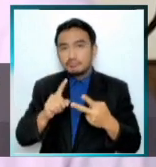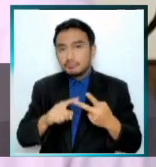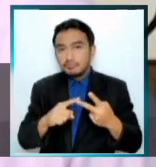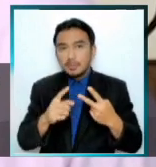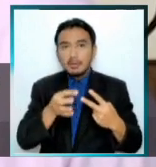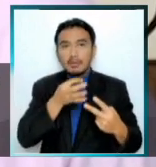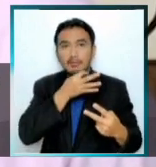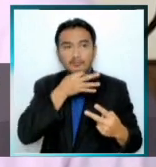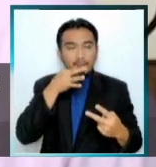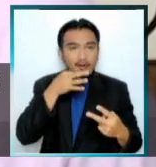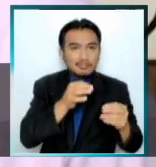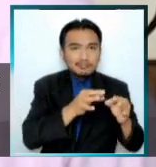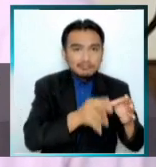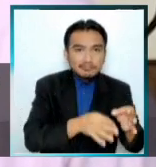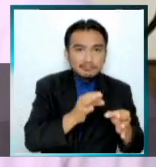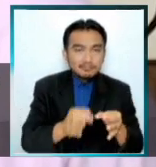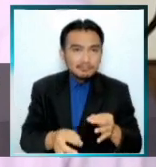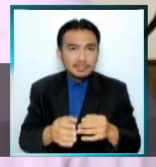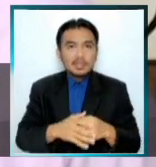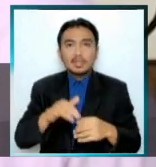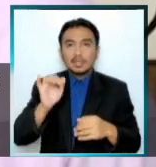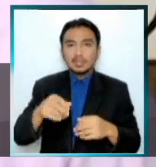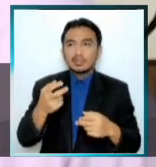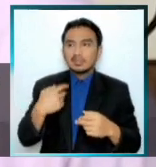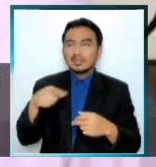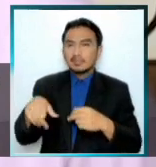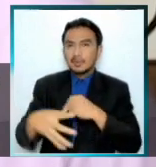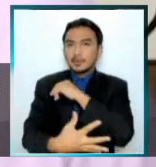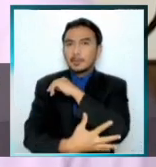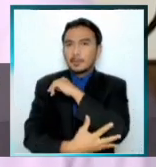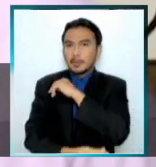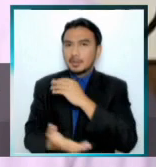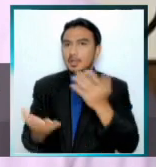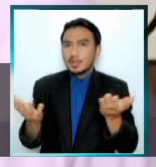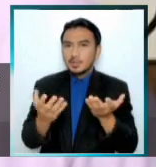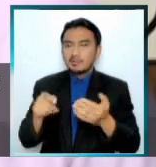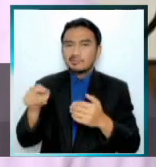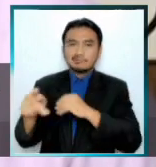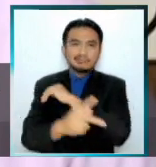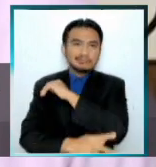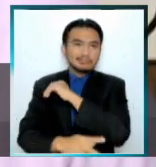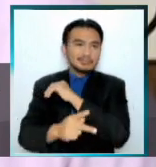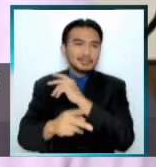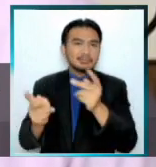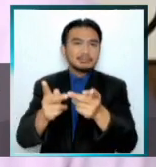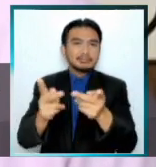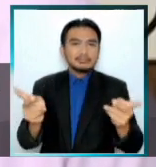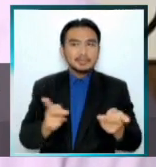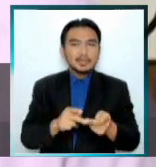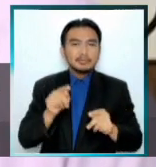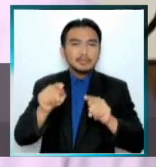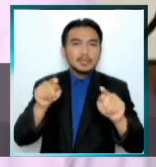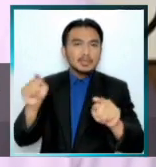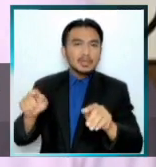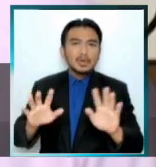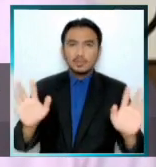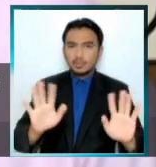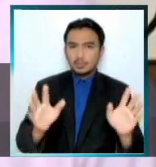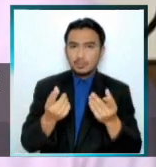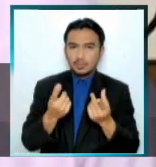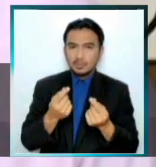biggest chunk of poverty is still in the rural areas. So wag na tayong